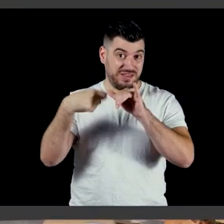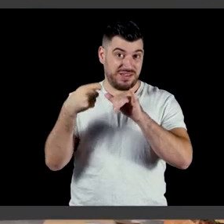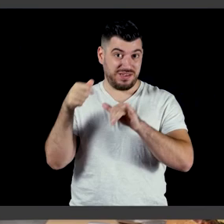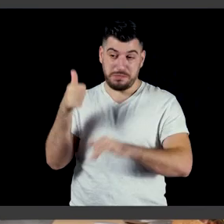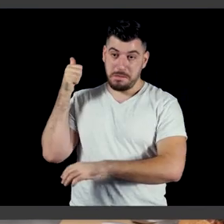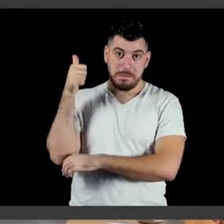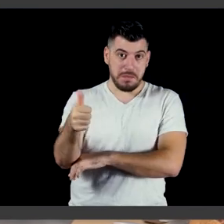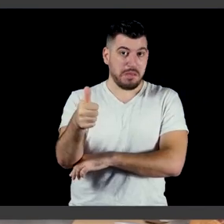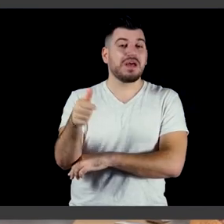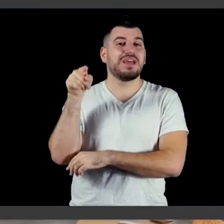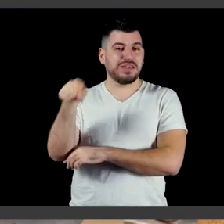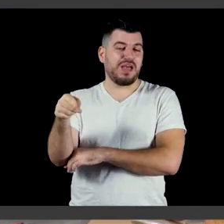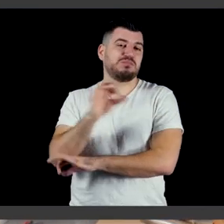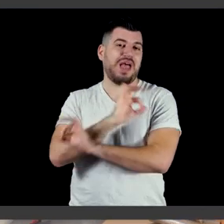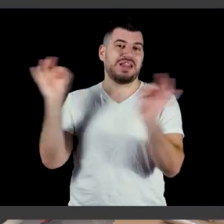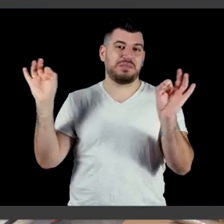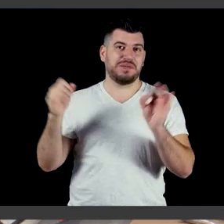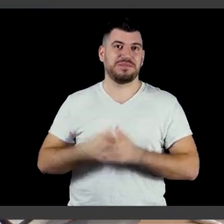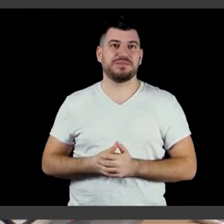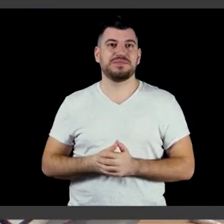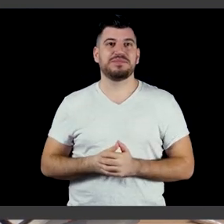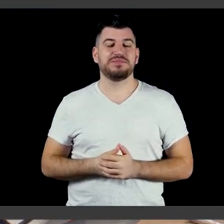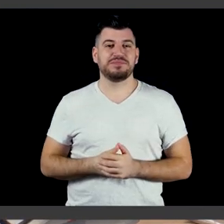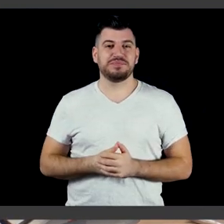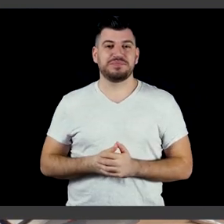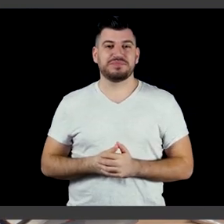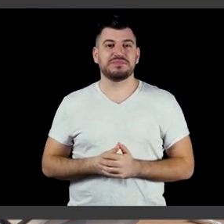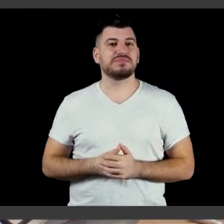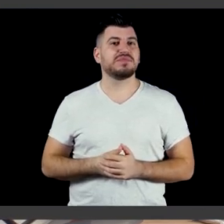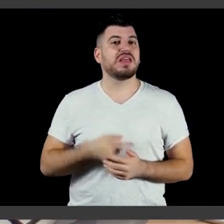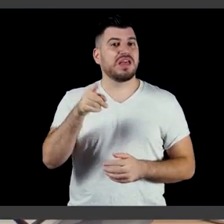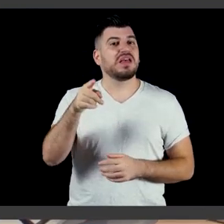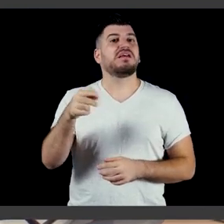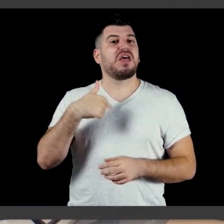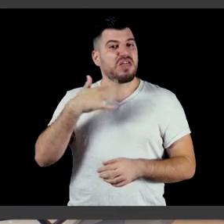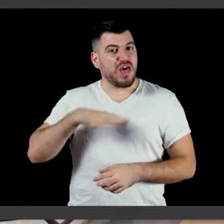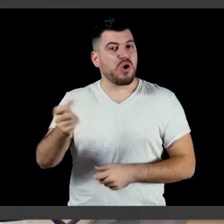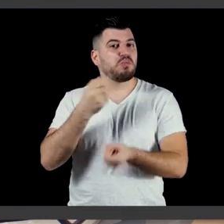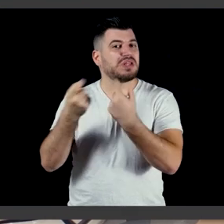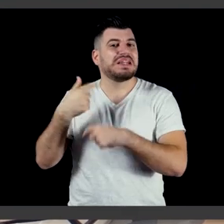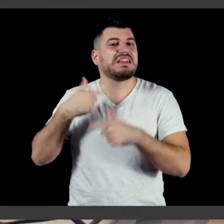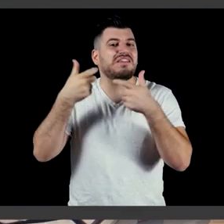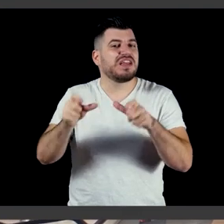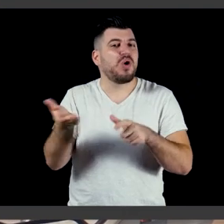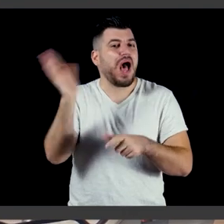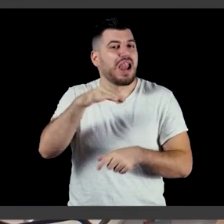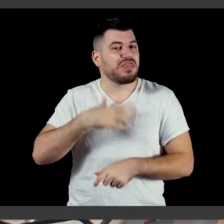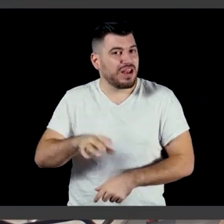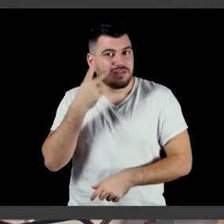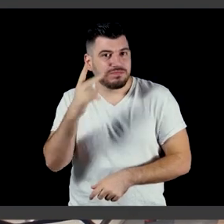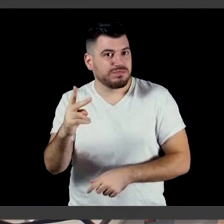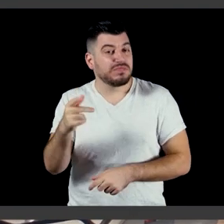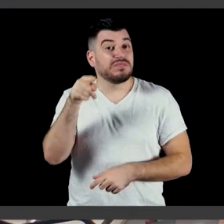Subscribe. Το πατάμε και πετάμε. Comments από κάτω. Τι άλλα βίντεο θέλετε να κάνω? Πρέπει να κλείσω αυτό το βίντεο γιατί θέλω να